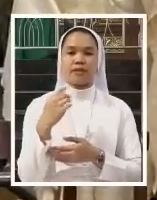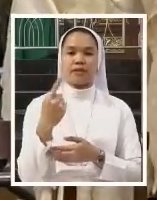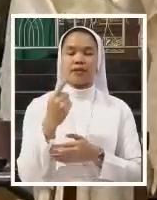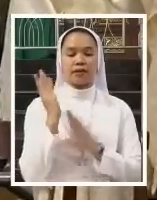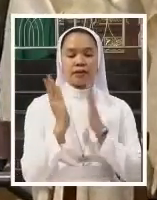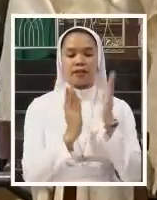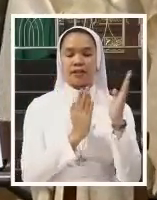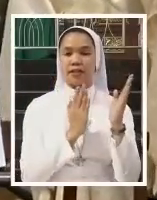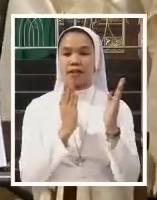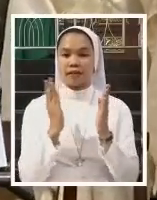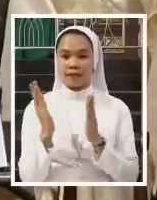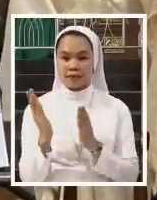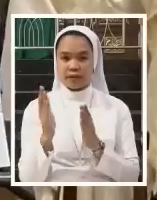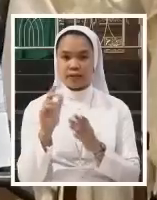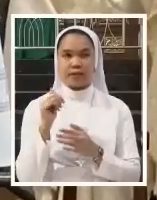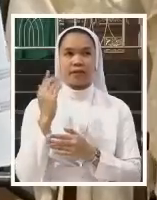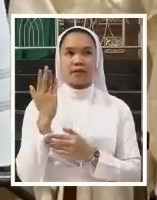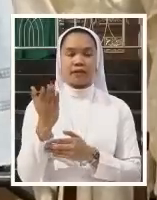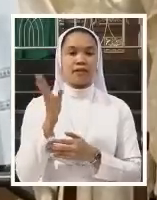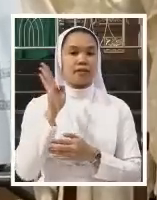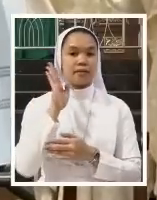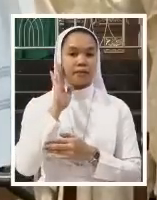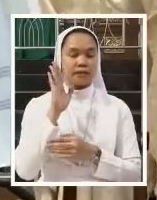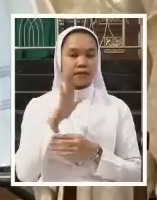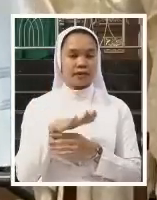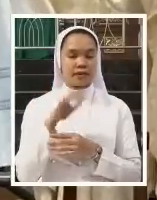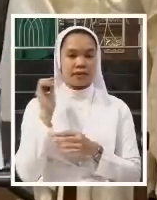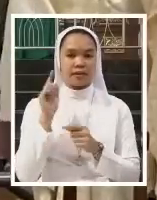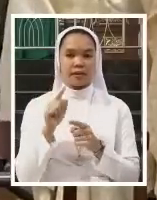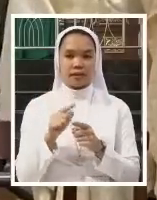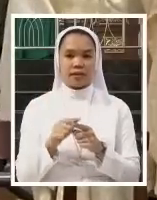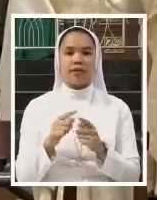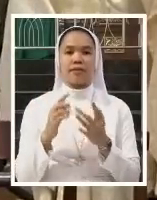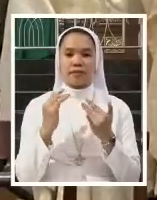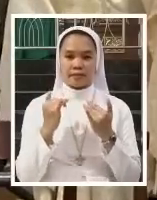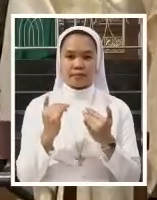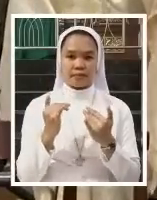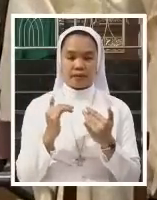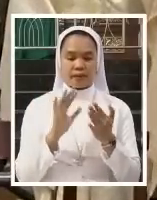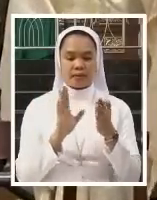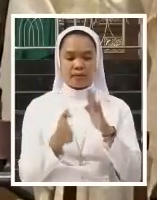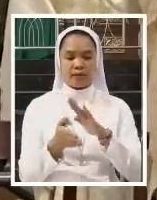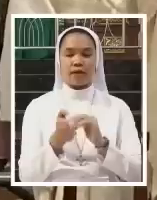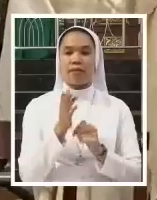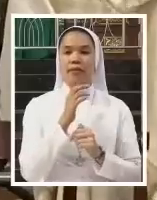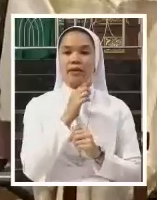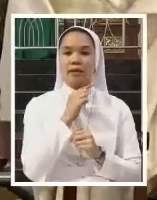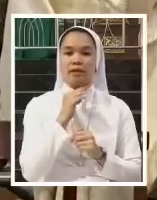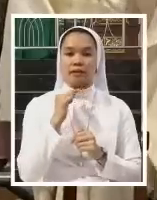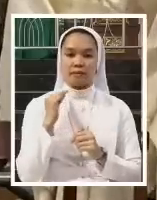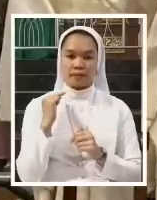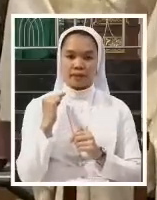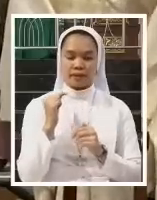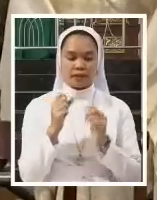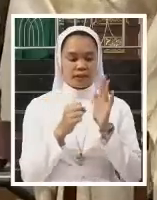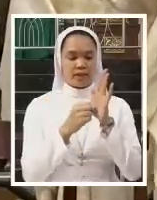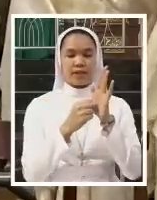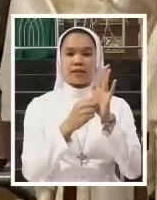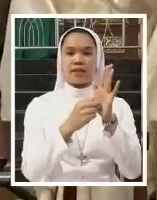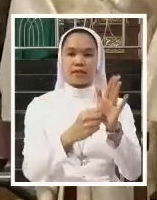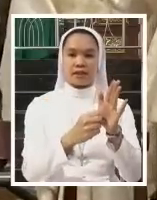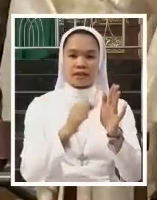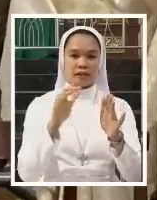sorogoon asin sa iyang tugang, nganing maging padi. Tanda ini ning